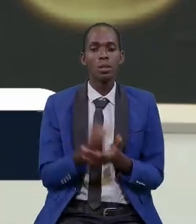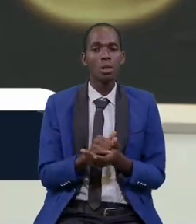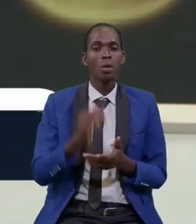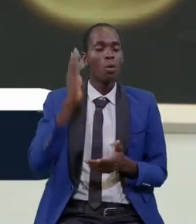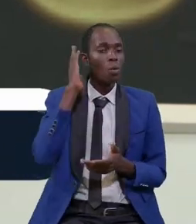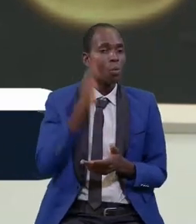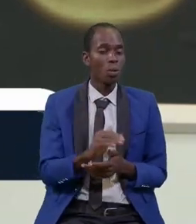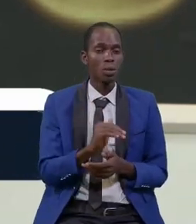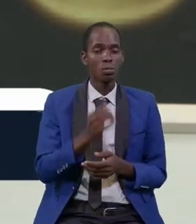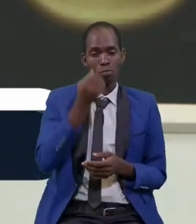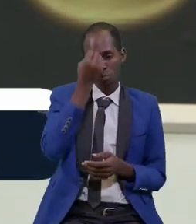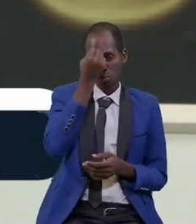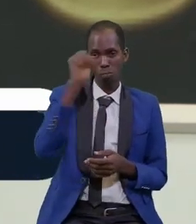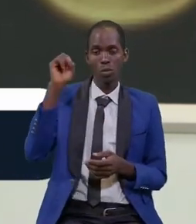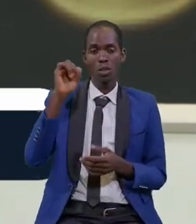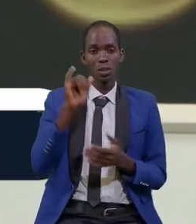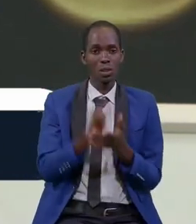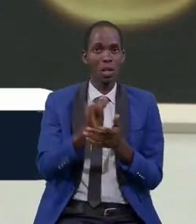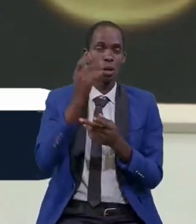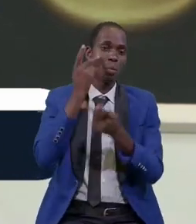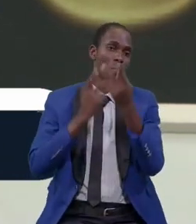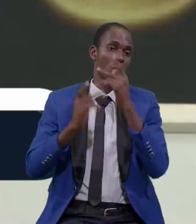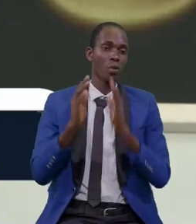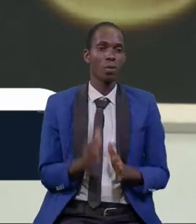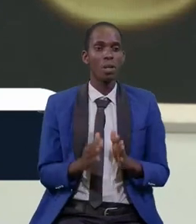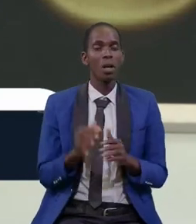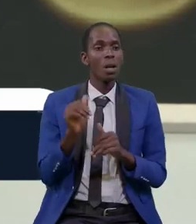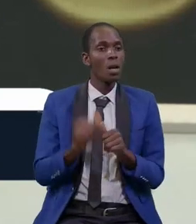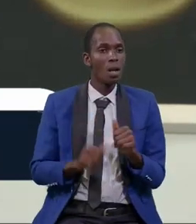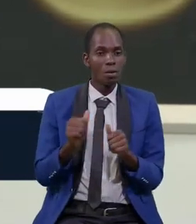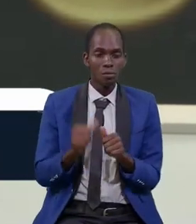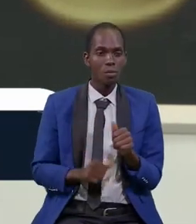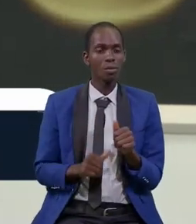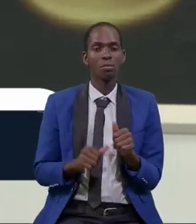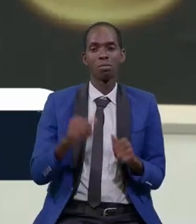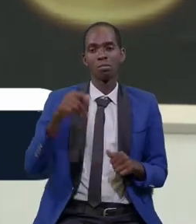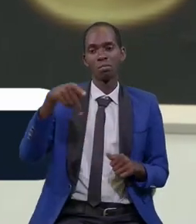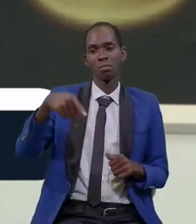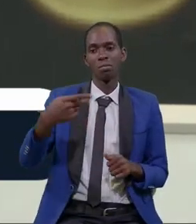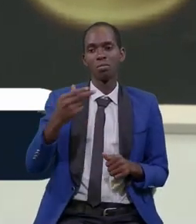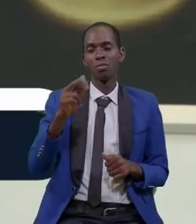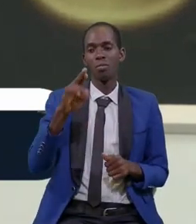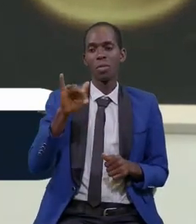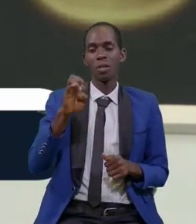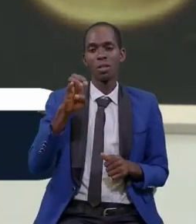n'écoutera pas ce prophète, tout pharisien, tout